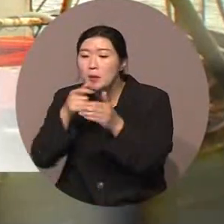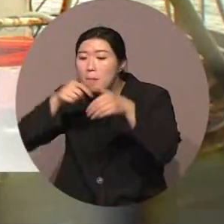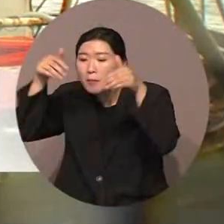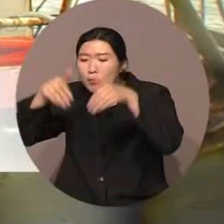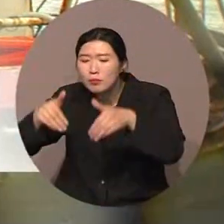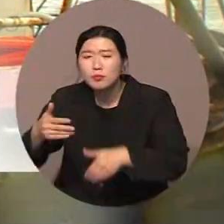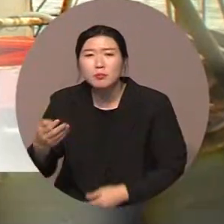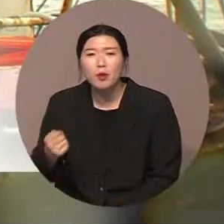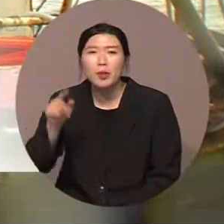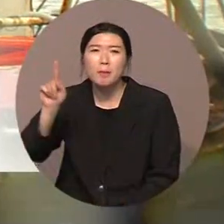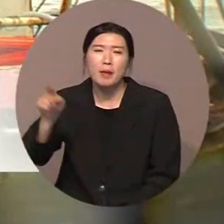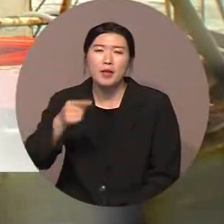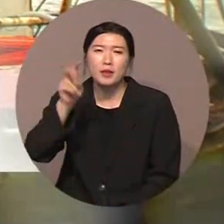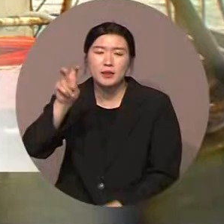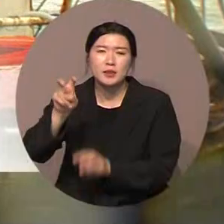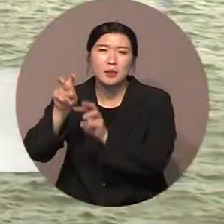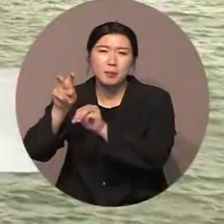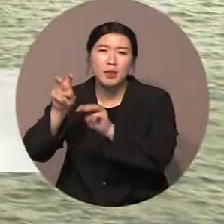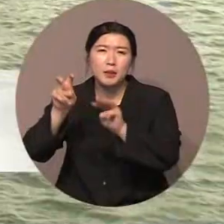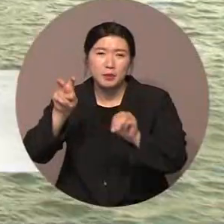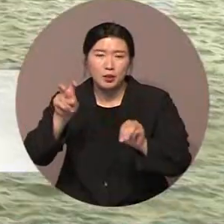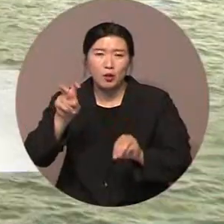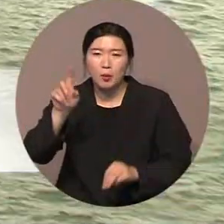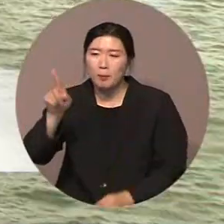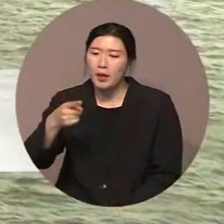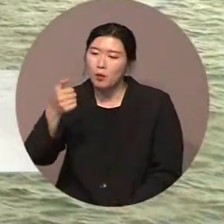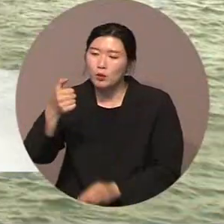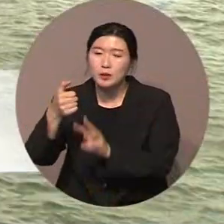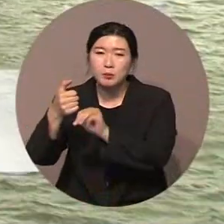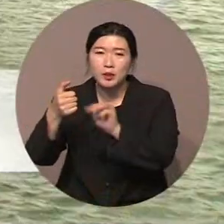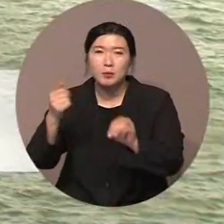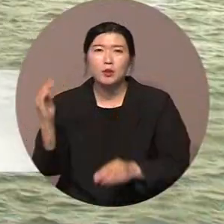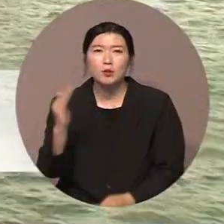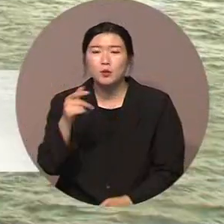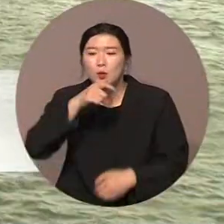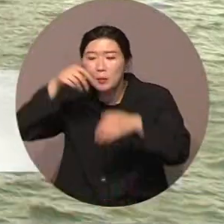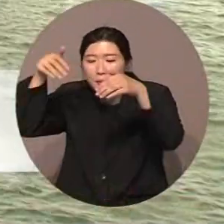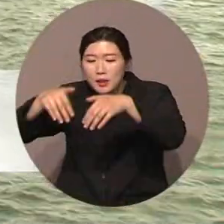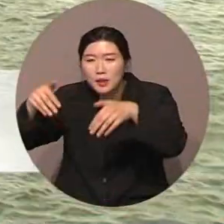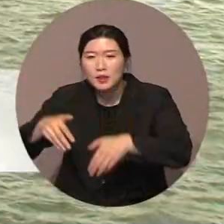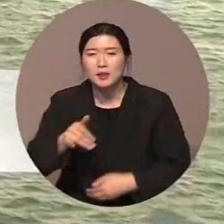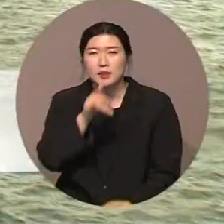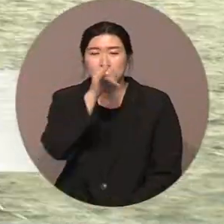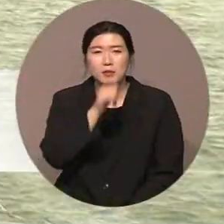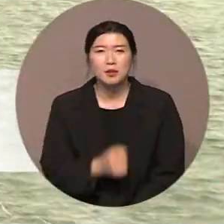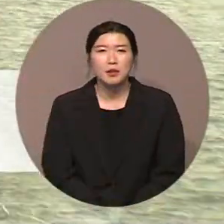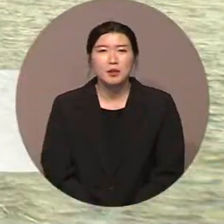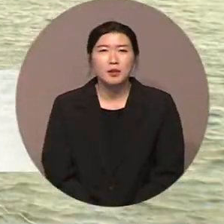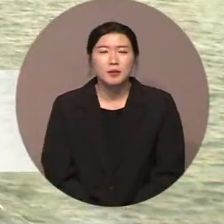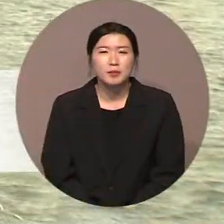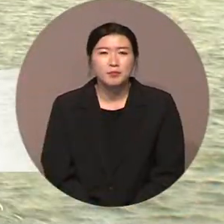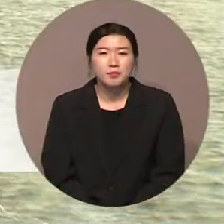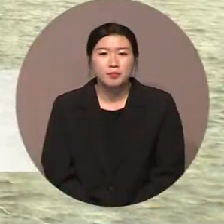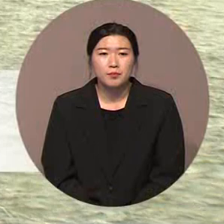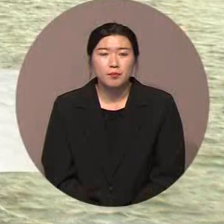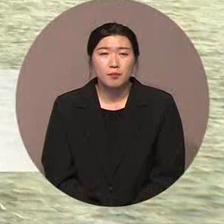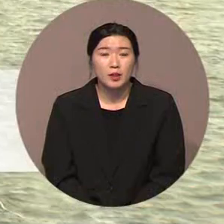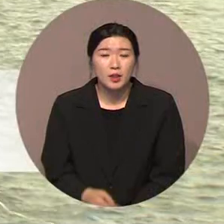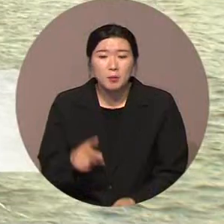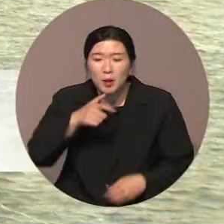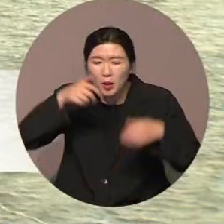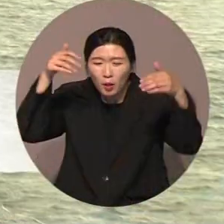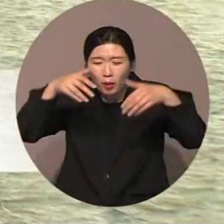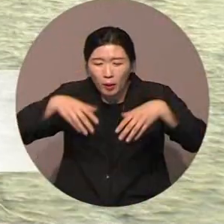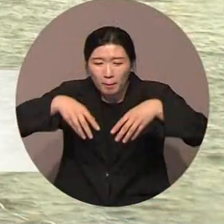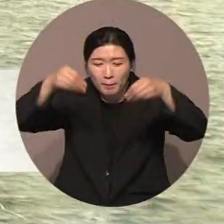일부 지역에는 120에서 150mm 이상의 비가 내릴 가능성이 있습니다 이번 필은 이번 주